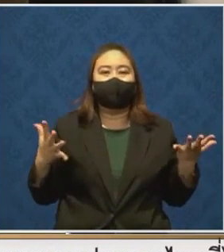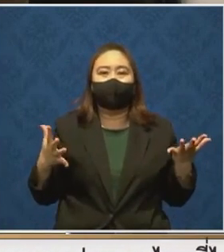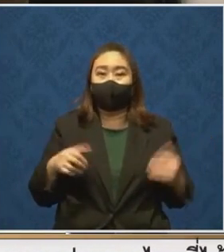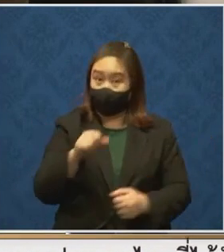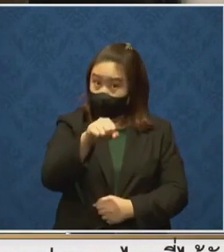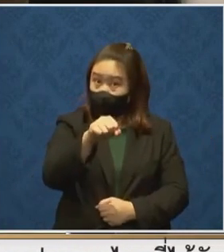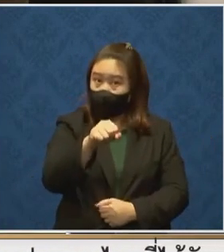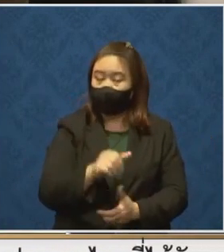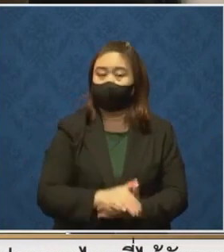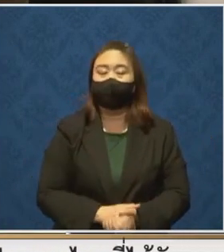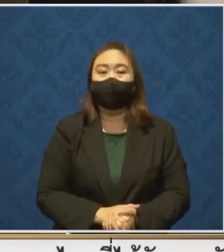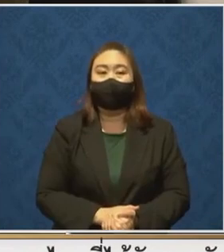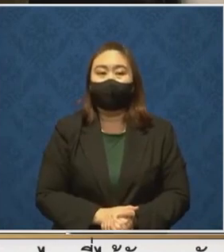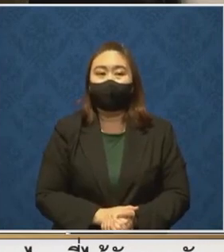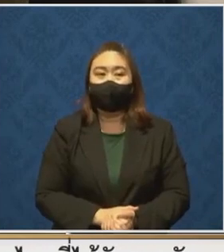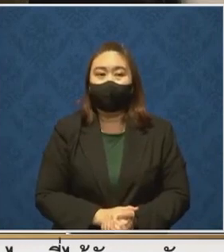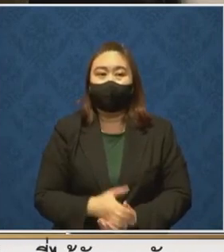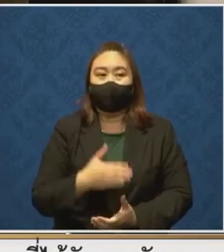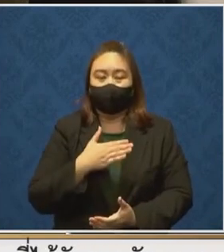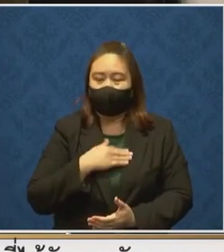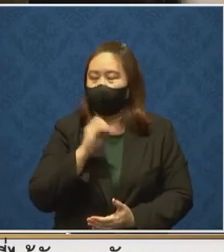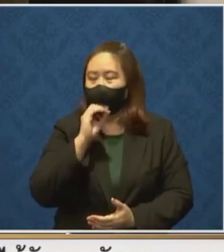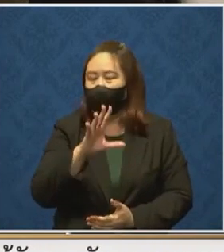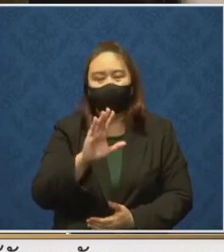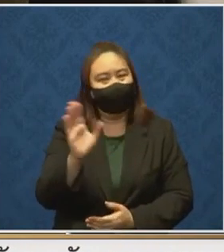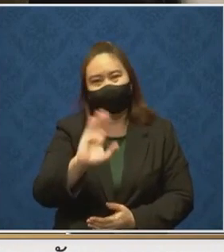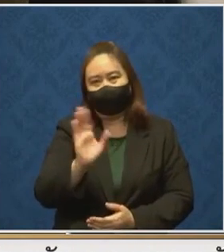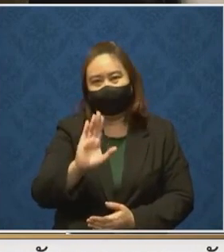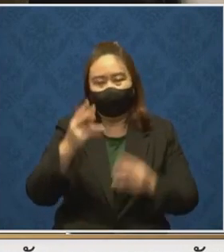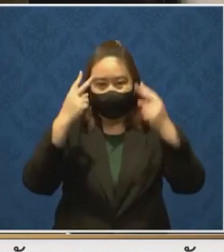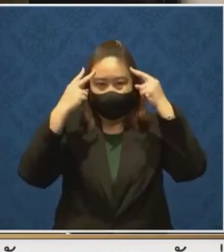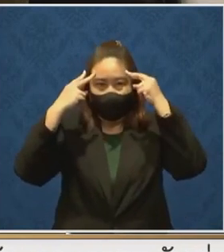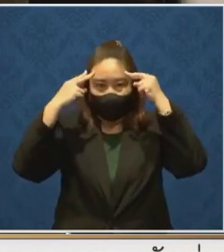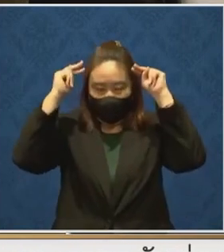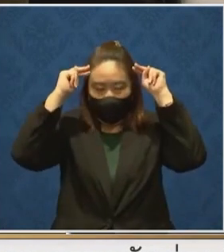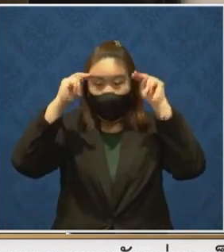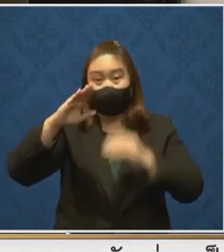Fields notซึดฉัเรีวาไม่มีวันที่ผเประยุตศันว